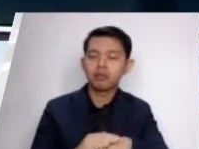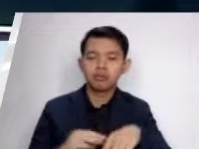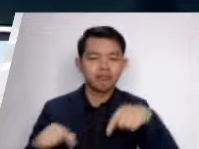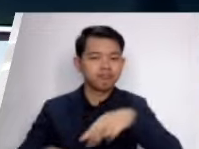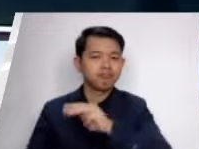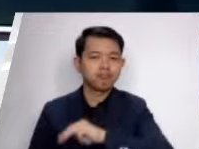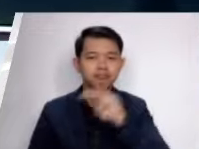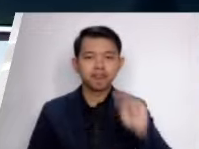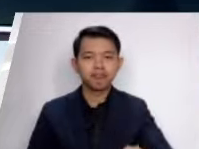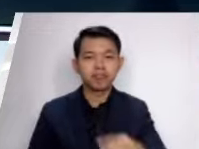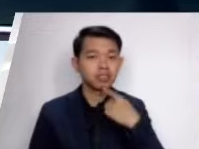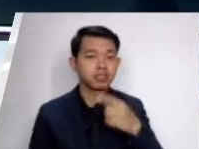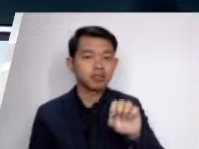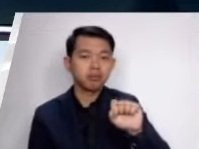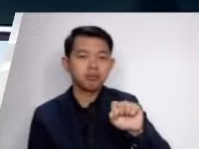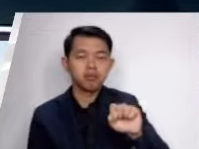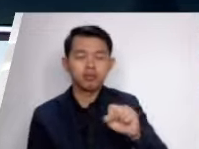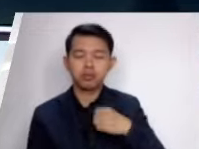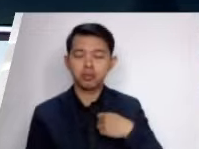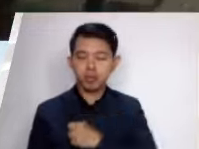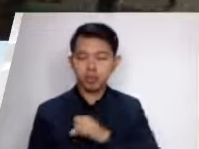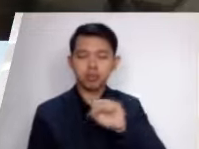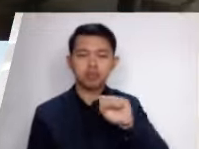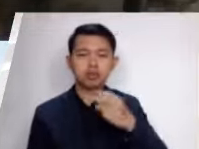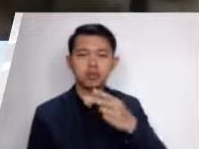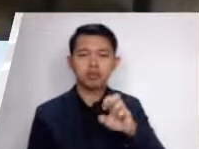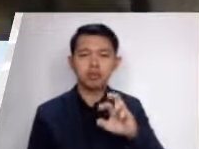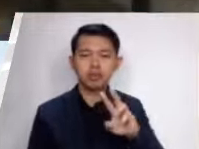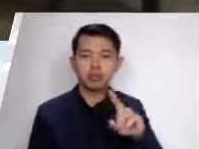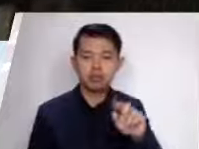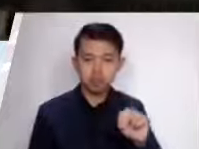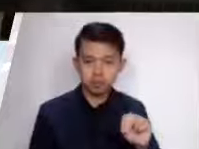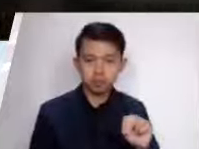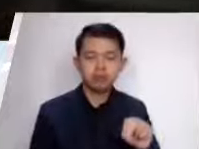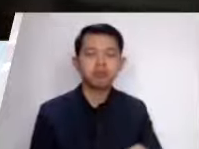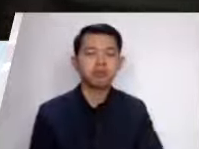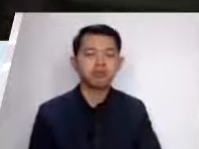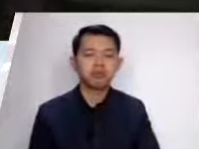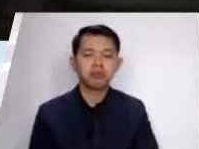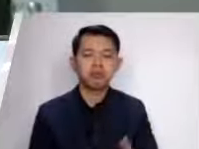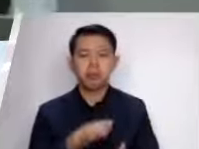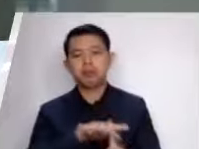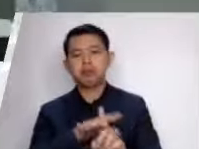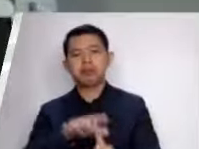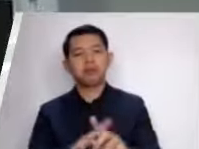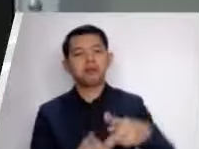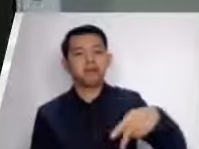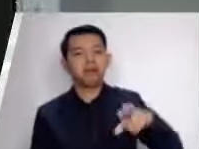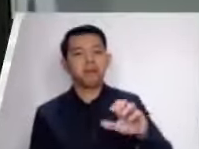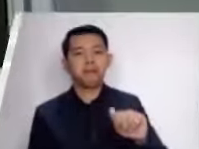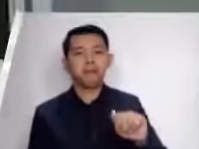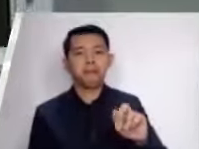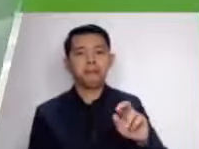Gatchalian, nagsulputan ng mga Pogo hub sa Bamban at Porac dahil malapit ang mga ito sa Clark International Airport.